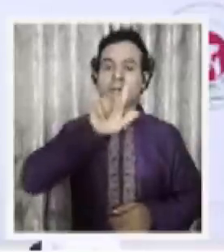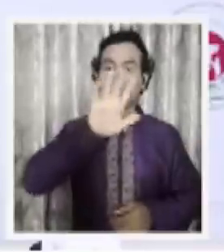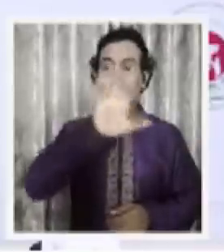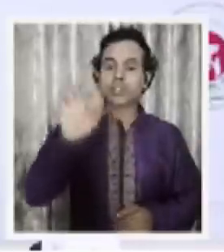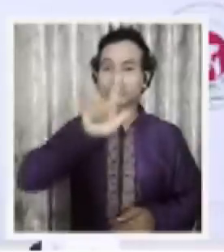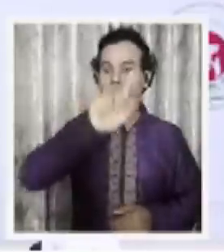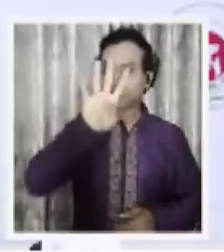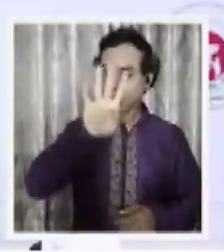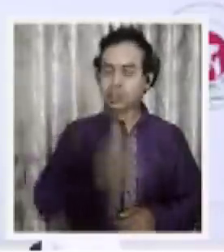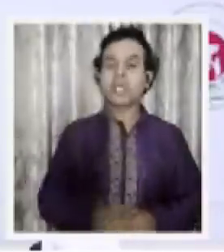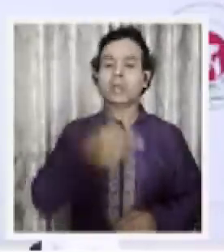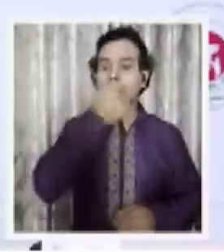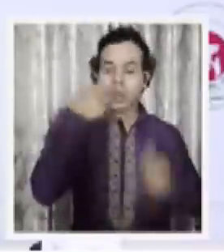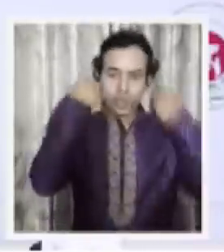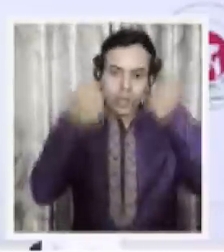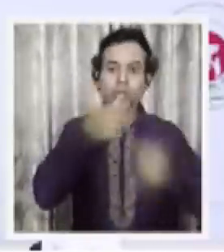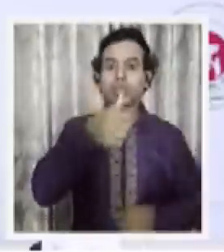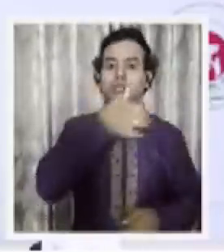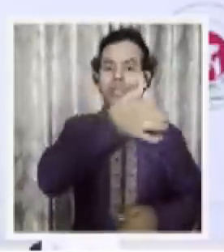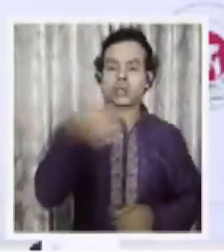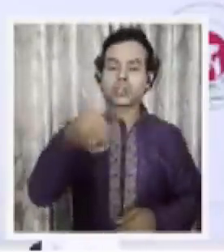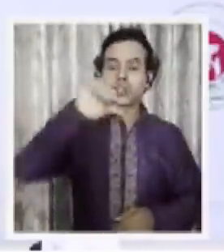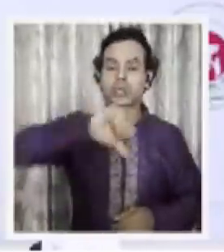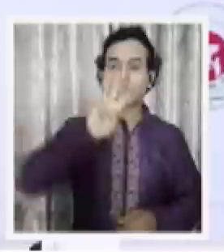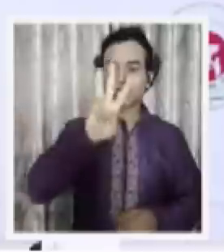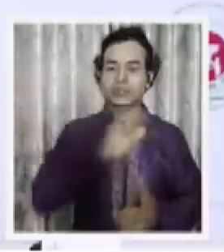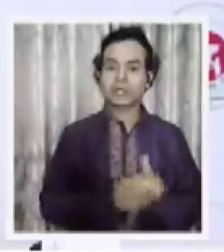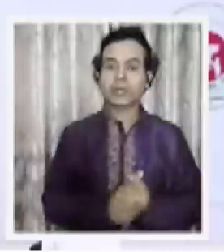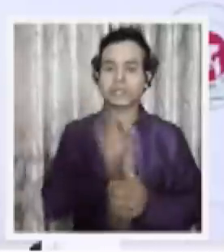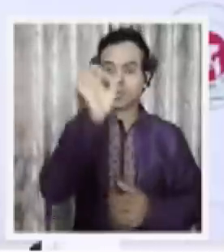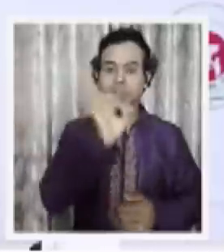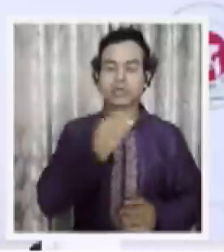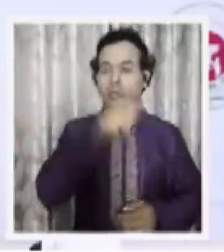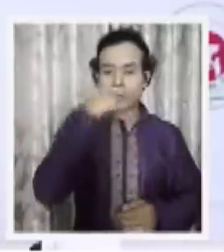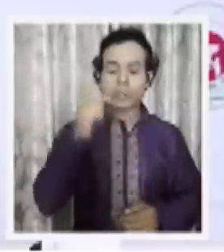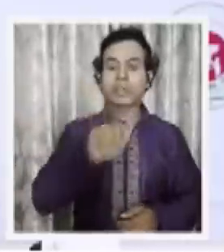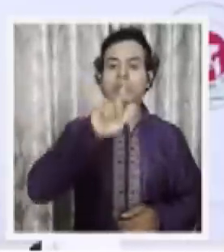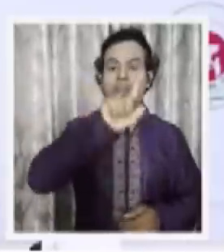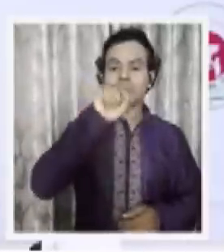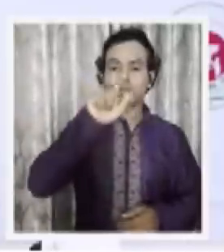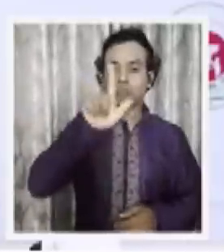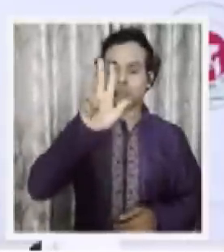পুরুষ 2,574 জন এবং নারী 693 জন। শতাংশ বিবেচনায়